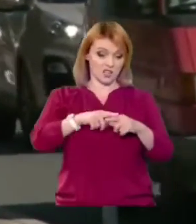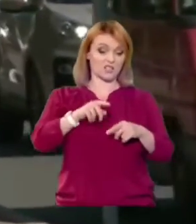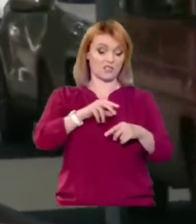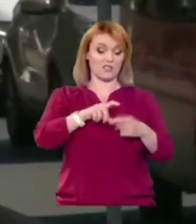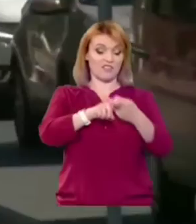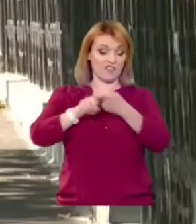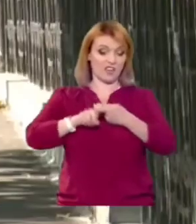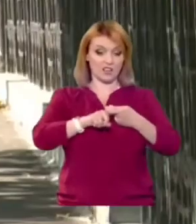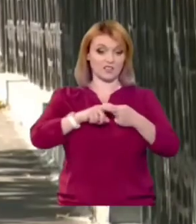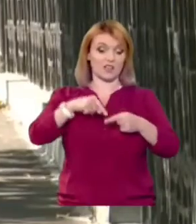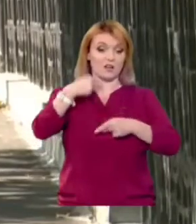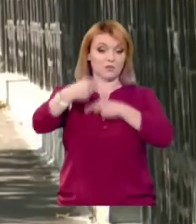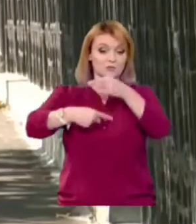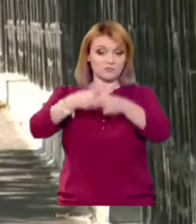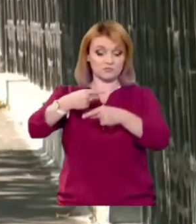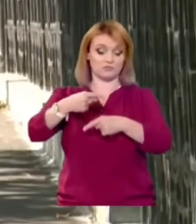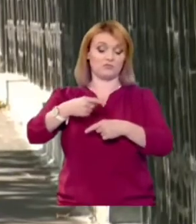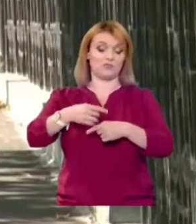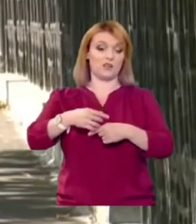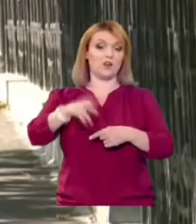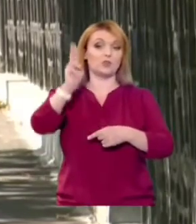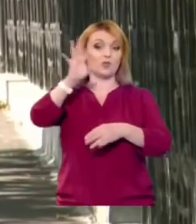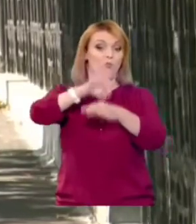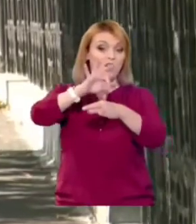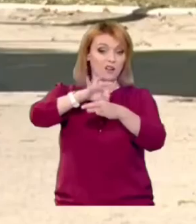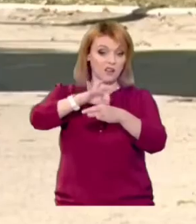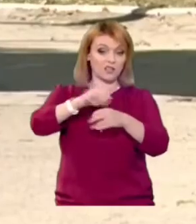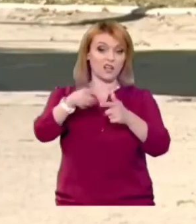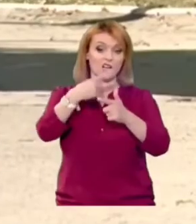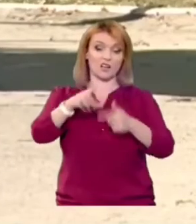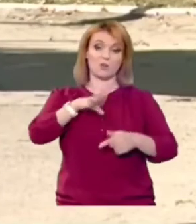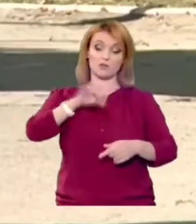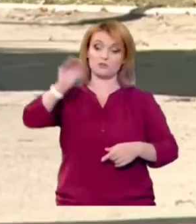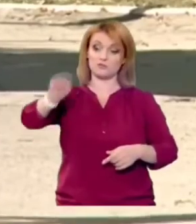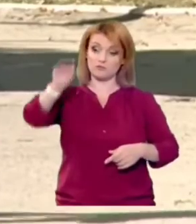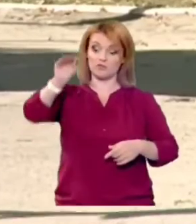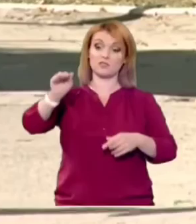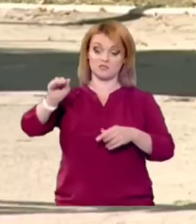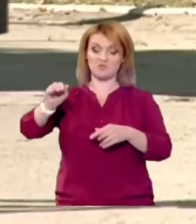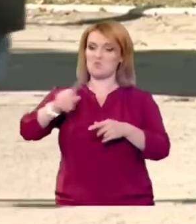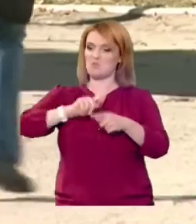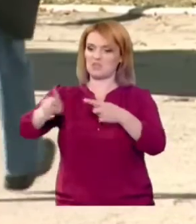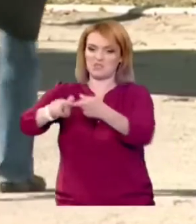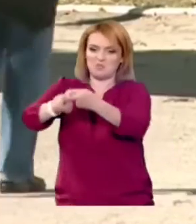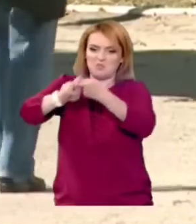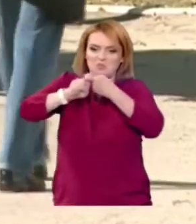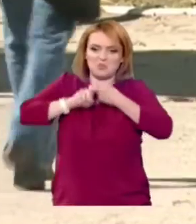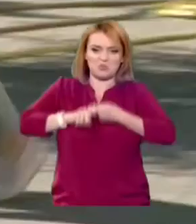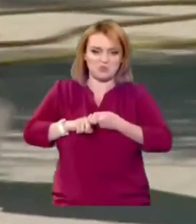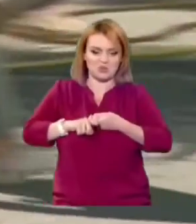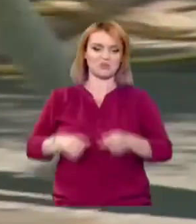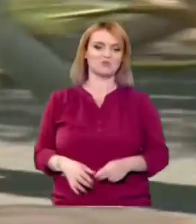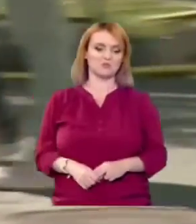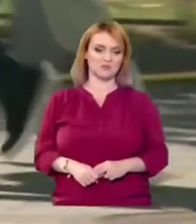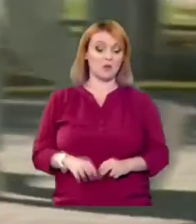transmit prin contact direct cu persoane infectate sau cu obiectele contaminate de acestea. Una din căile de transmitere poate fi și